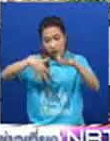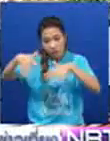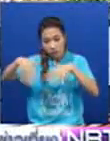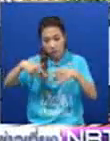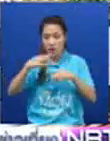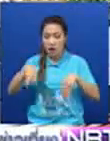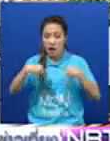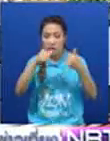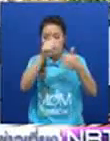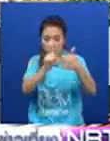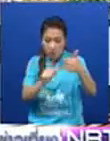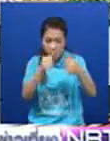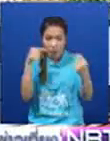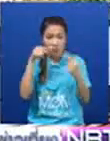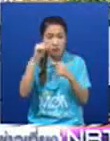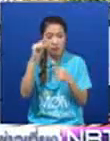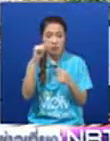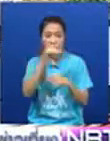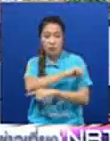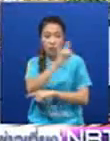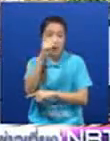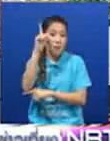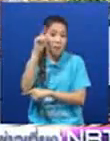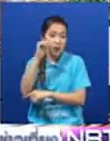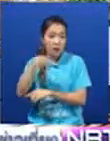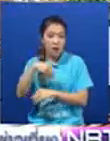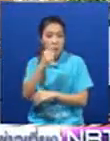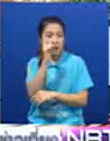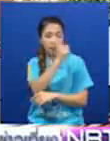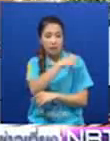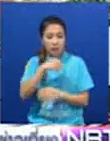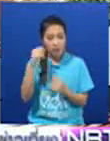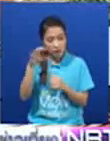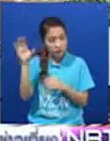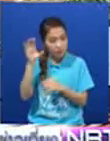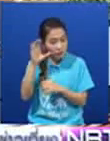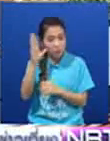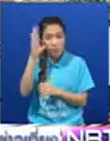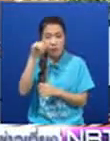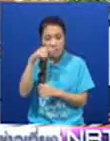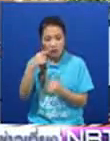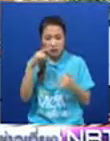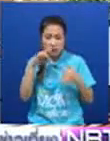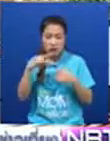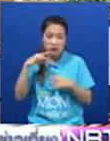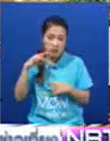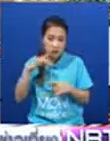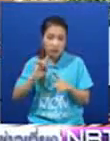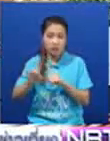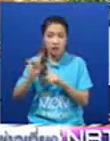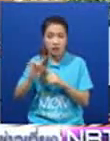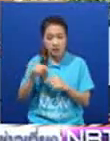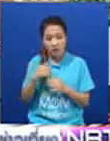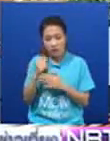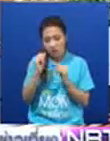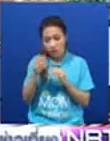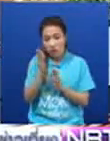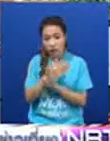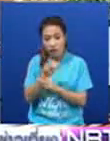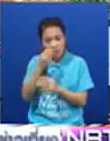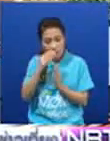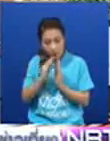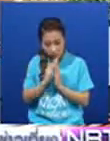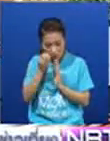เป็นคนดีเนื่องในเดือนของวันแม่แล้วก็เชื่อฟังคุณพ่อคุณแม่ไม่ทำตัวเป็นคนเกเรและกลับบ้านไปไหว้แม่ด้วยค่ะทั้ง